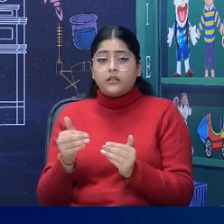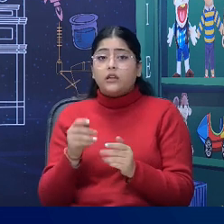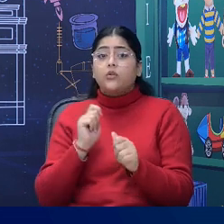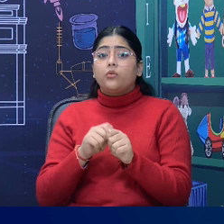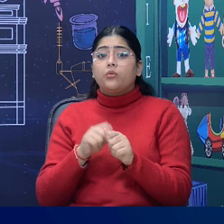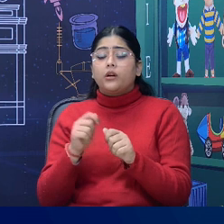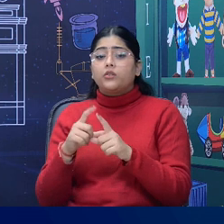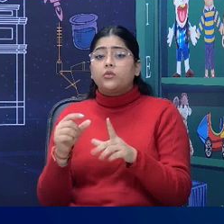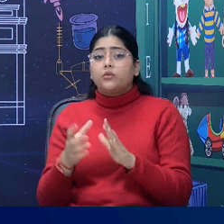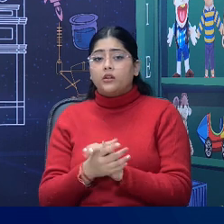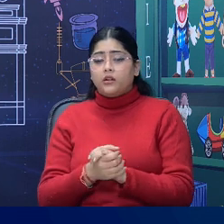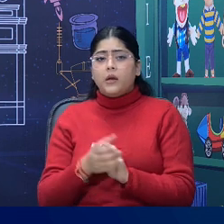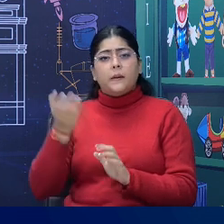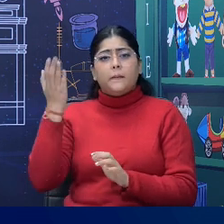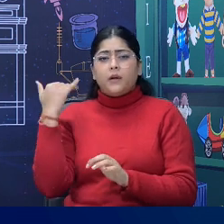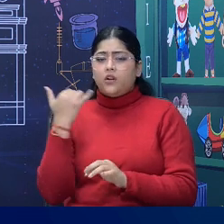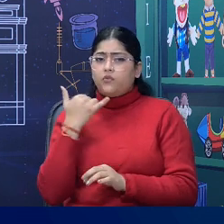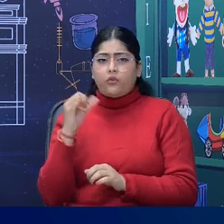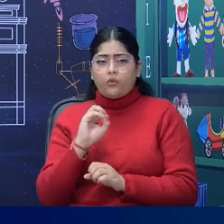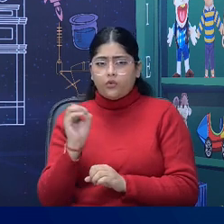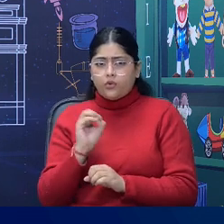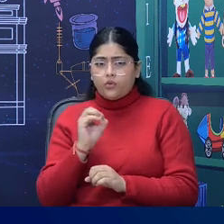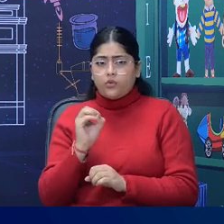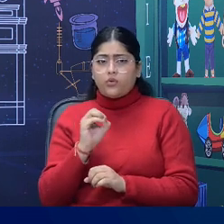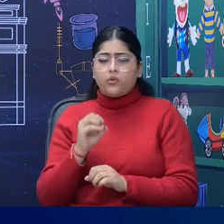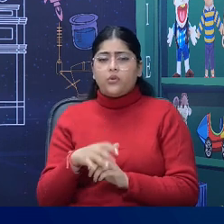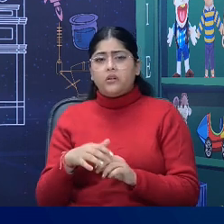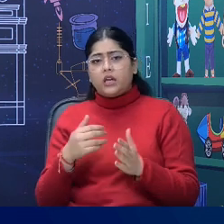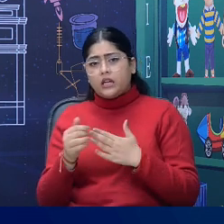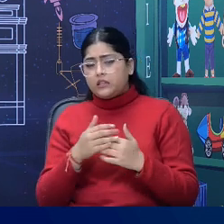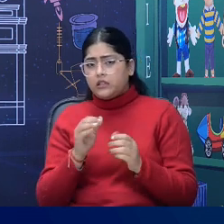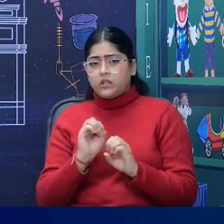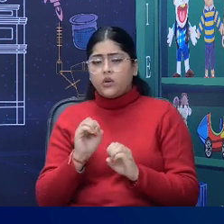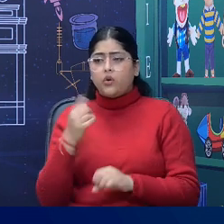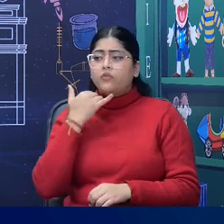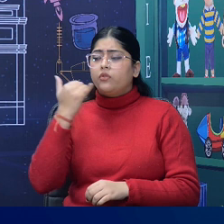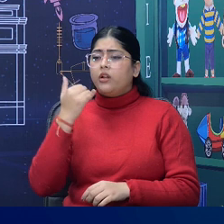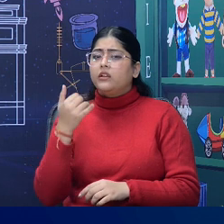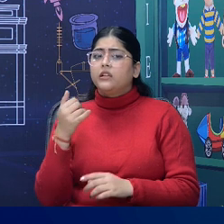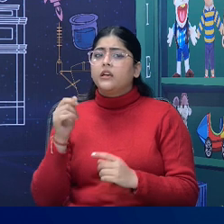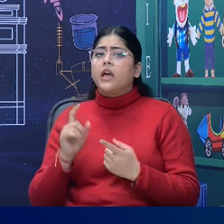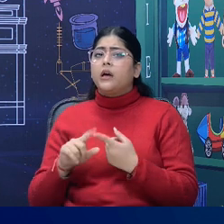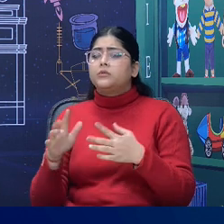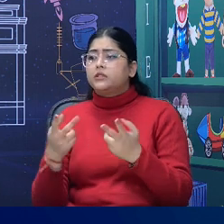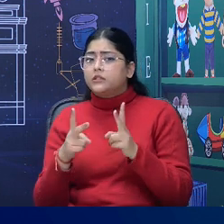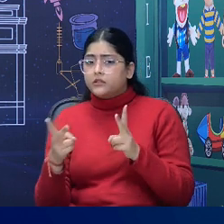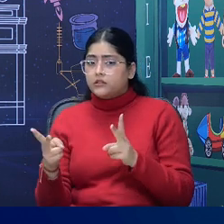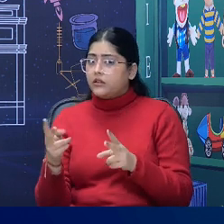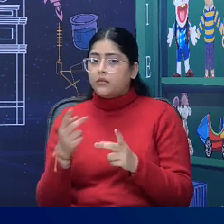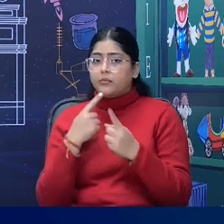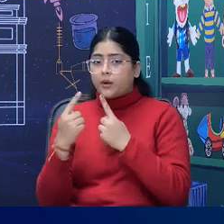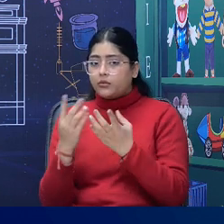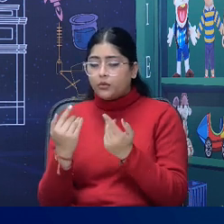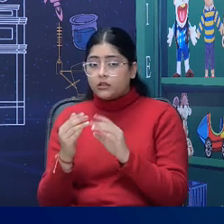मोबाइल फोन वगैरह तो होते नहीं थे कि मैसेज किया ो किया और पता कर लिया कि तू कहां है 5 साल बाद अब उनको मिलना था